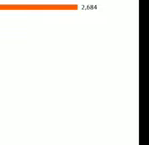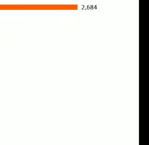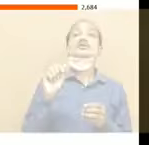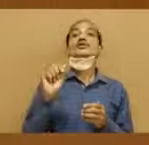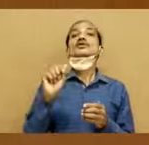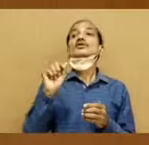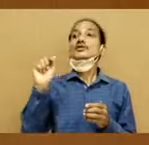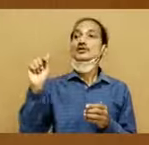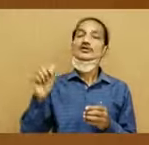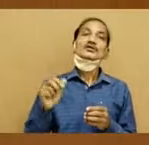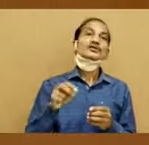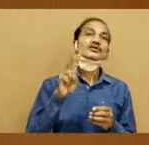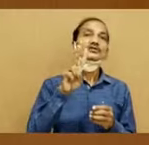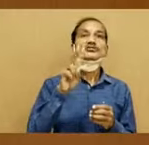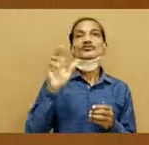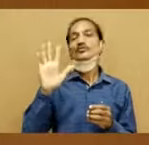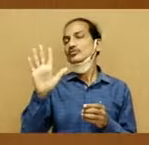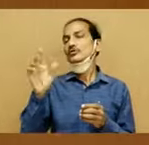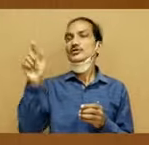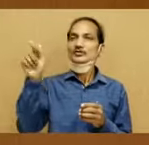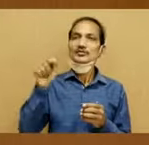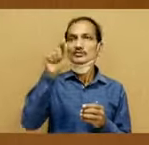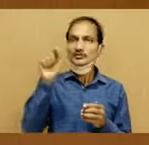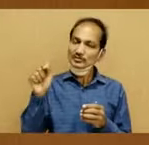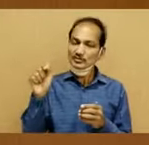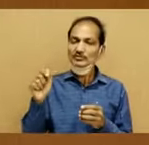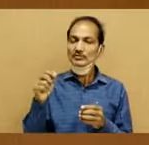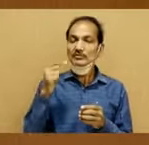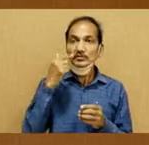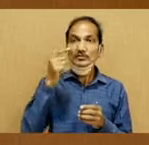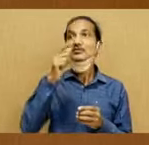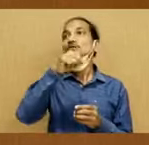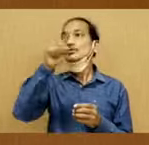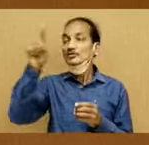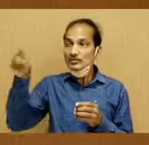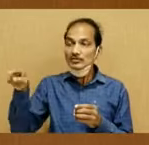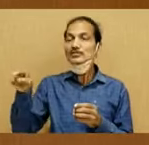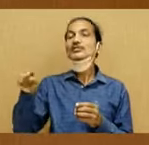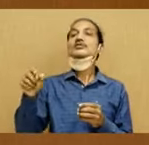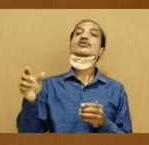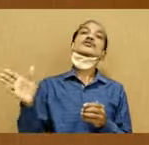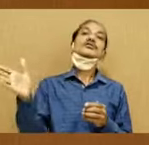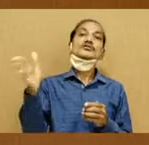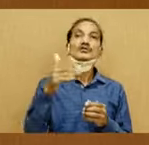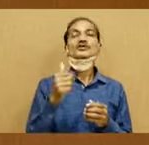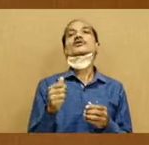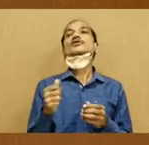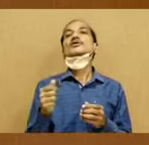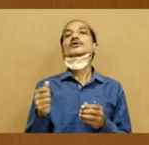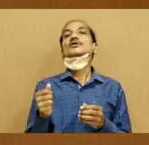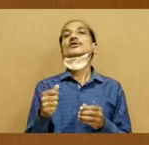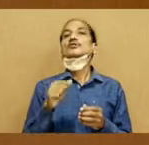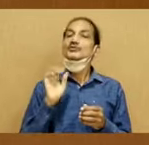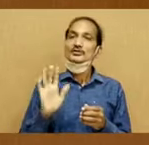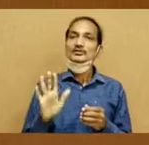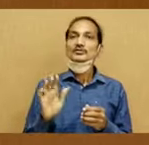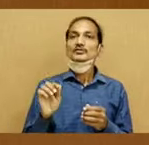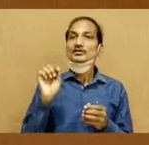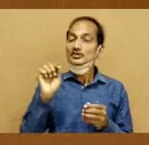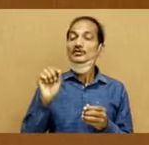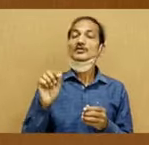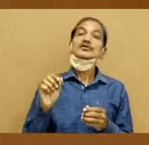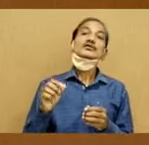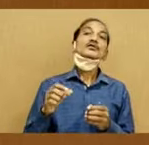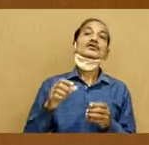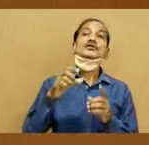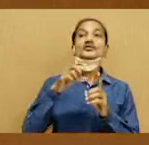प्रश्न आपण करी पारिबे, बधुए ओडिशा रो टेस्टिंग एते हेई पारिनी किंबा बधुए सबु जिल्ला रे टेस्टिंग होउनी